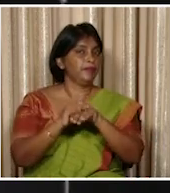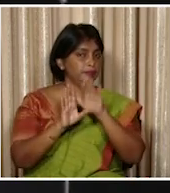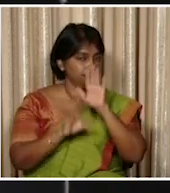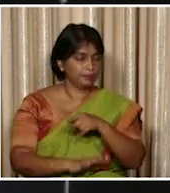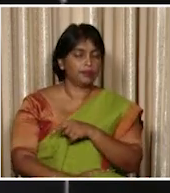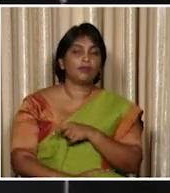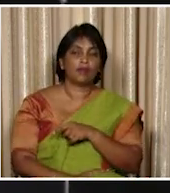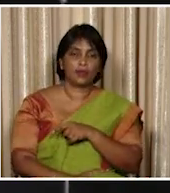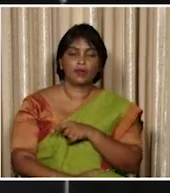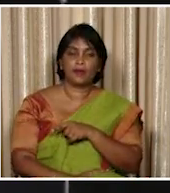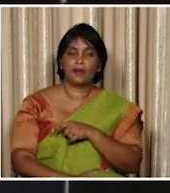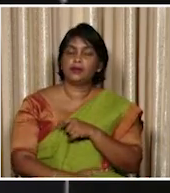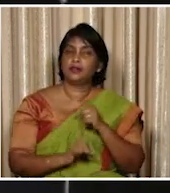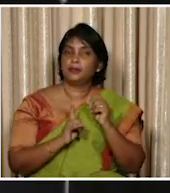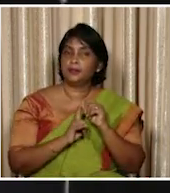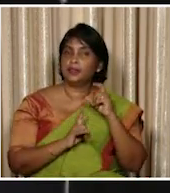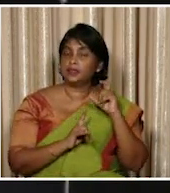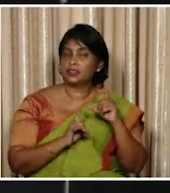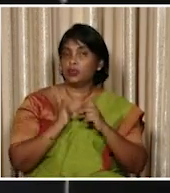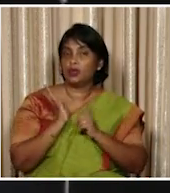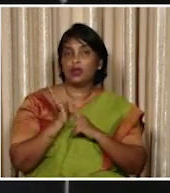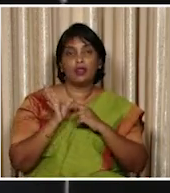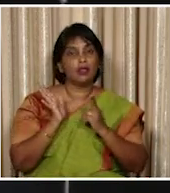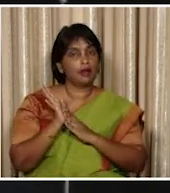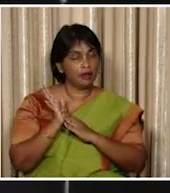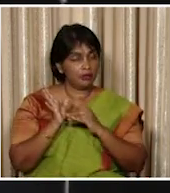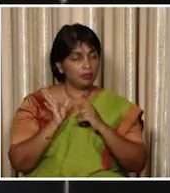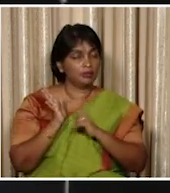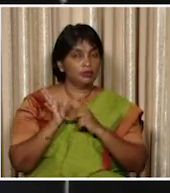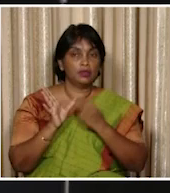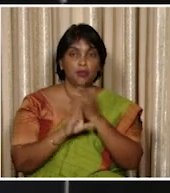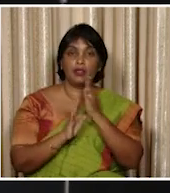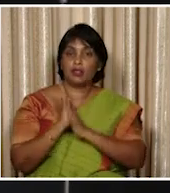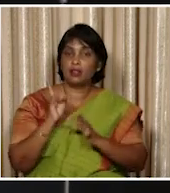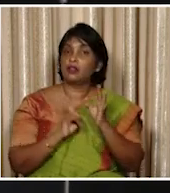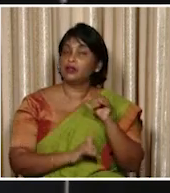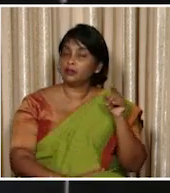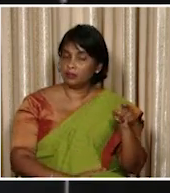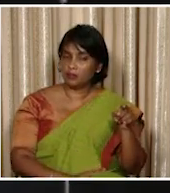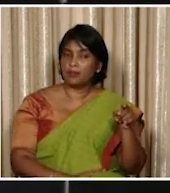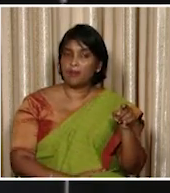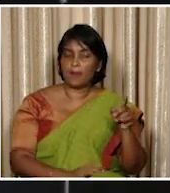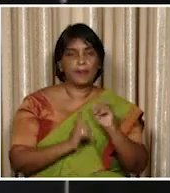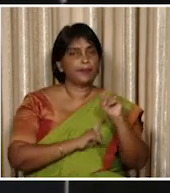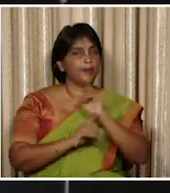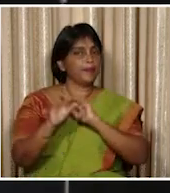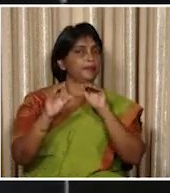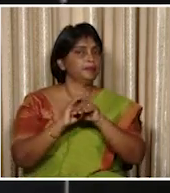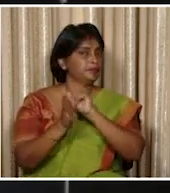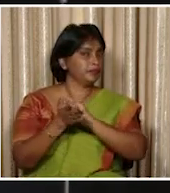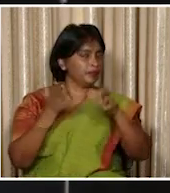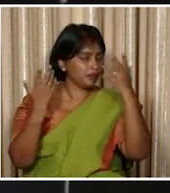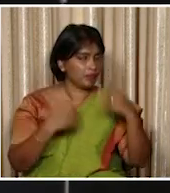වුණේ PC විමුලාන හිටපු මන්ත්‍රීතුමා ඇමතිතුමා එතුමා පාර්ලිමේන්තුවේ නිල අස්